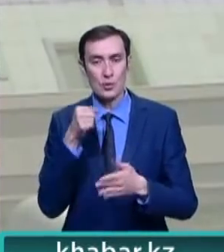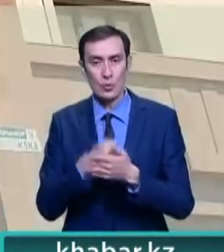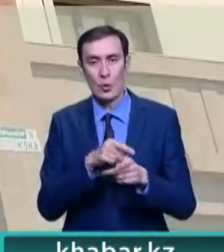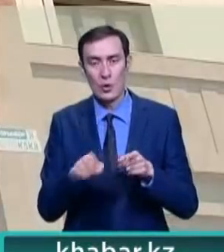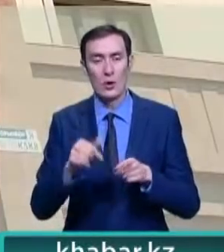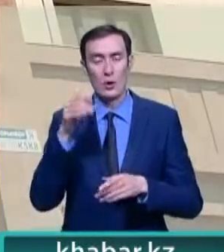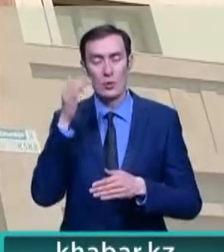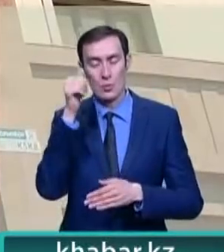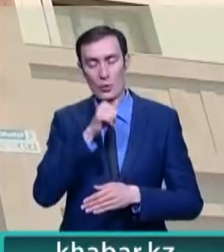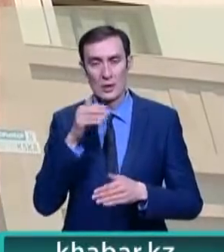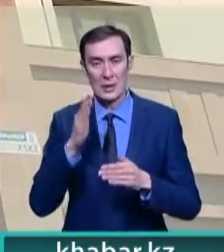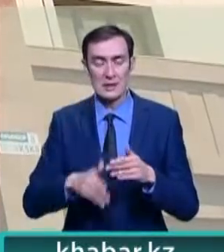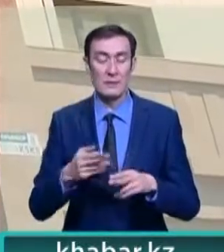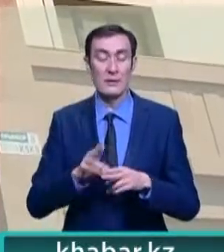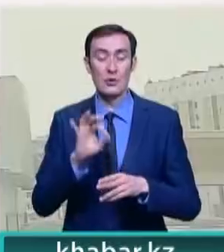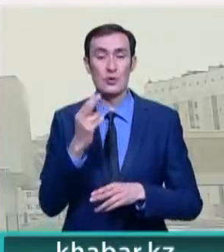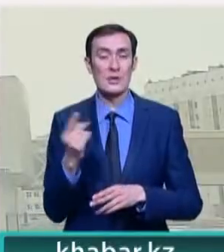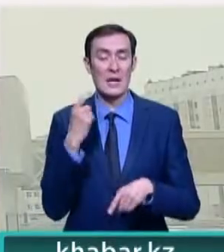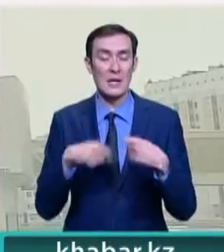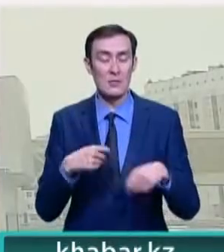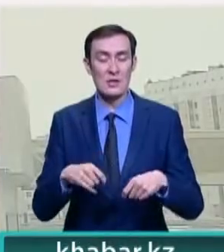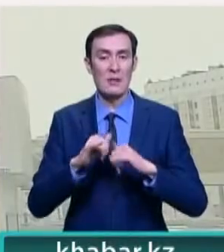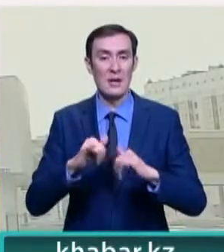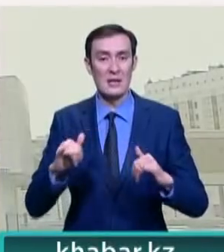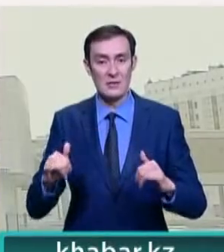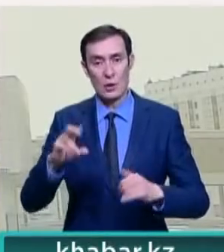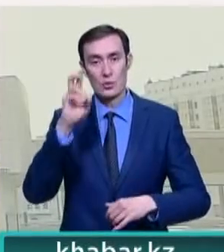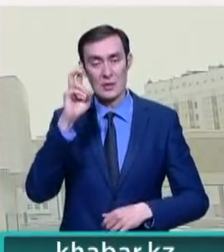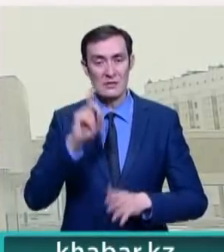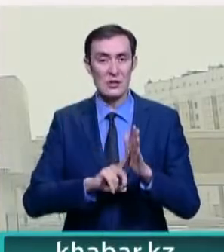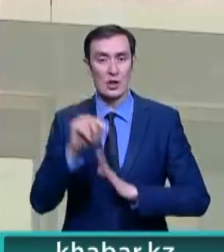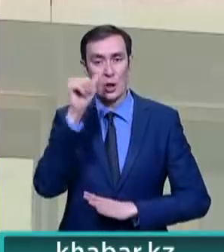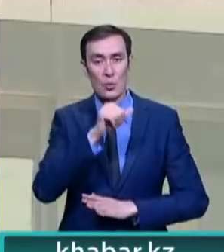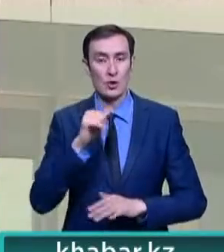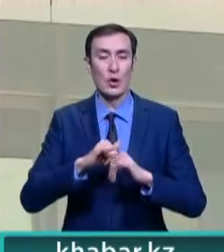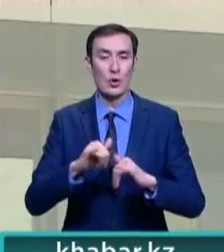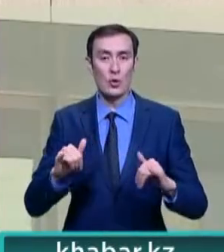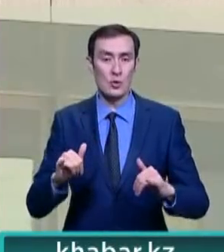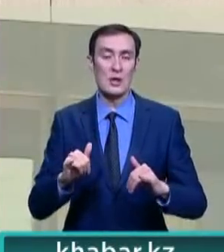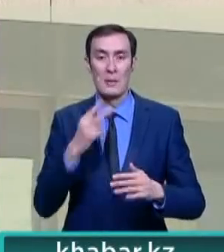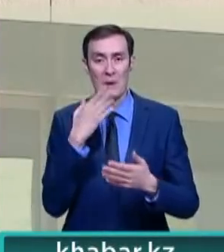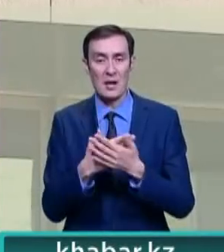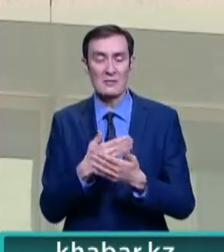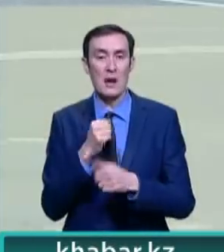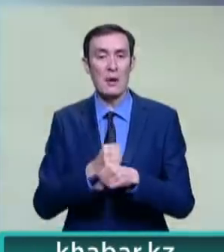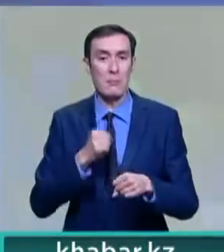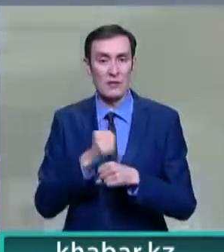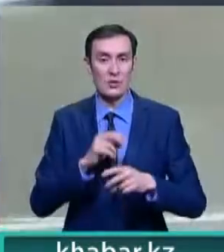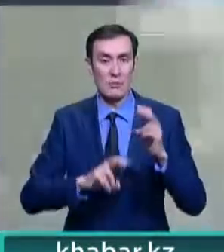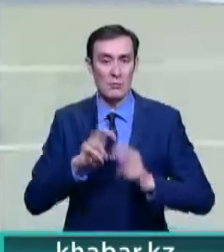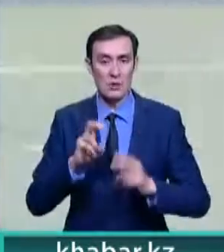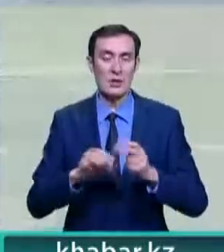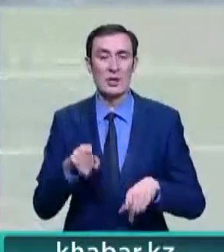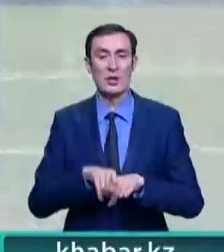года. Говорили сегодня и о социально-экономическом развитии страны с начала года. Рост демонстрирует обрабатывающая